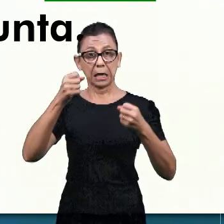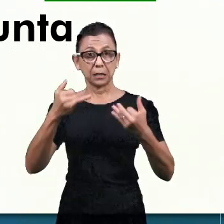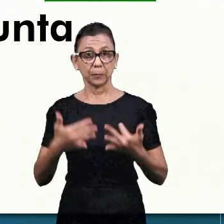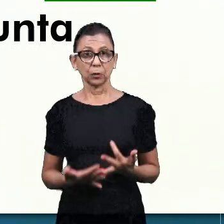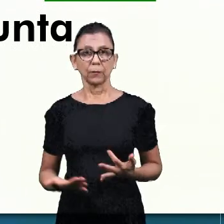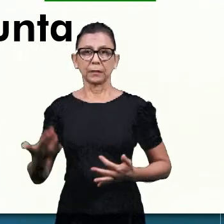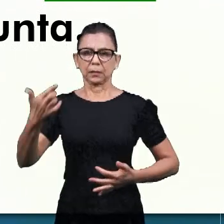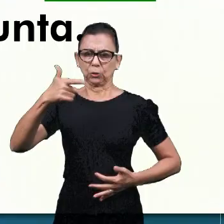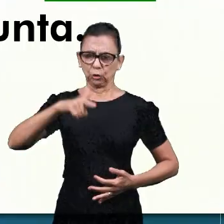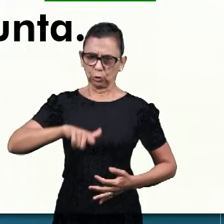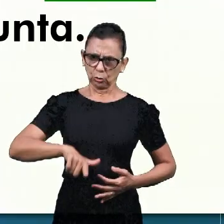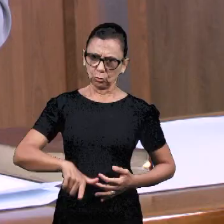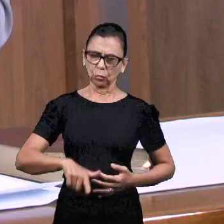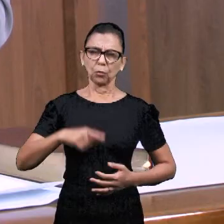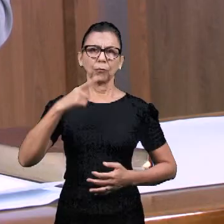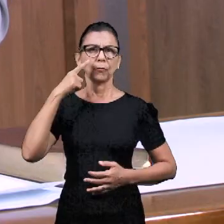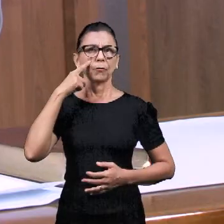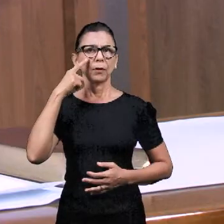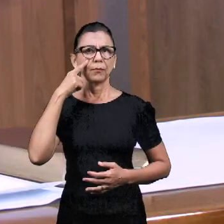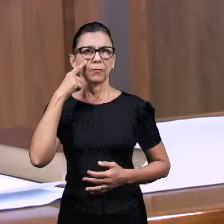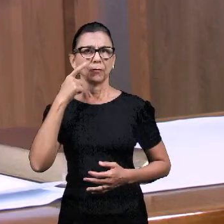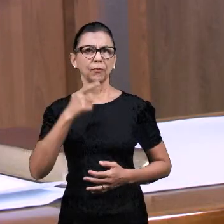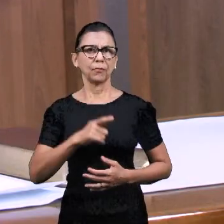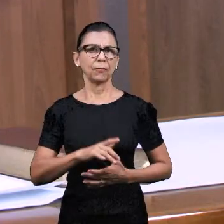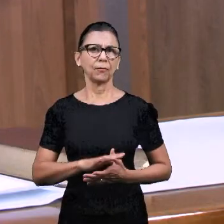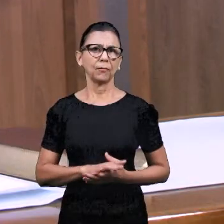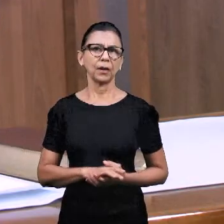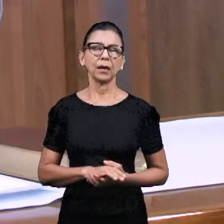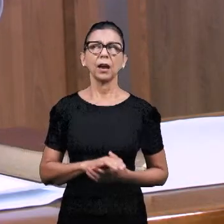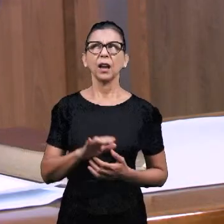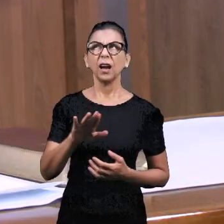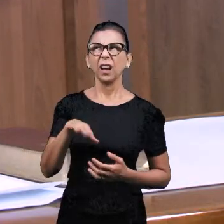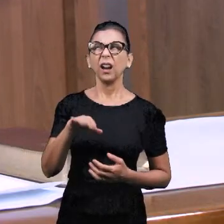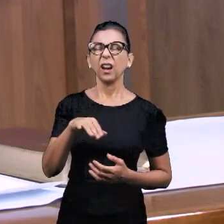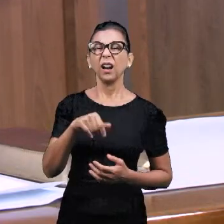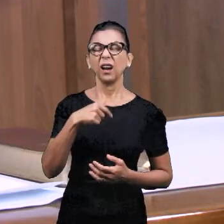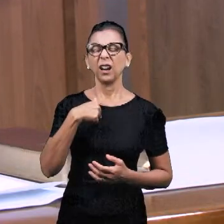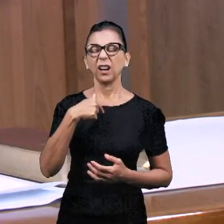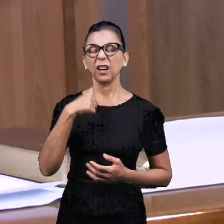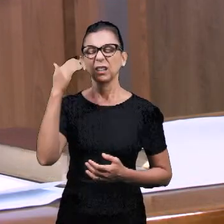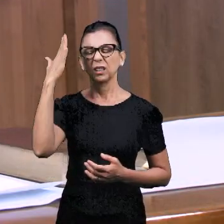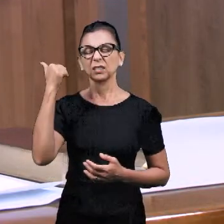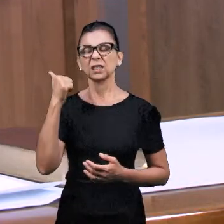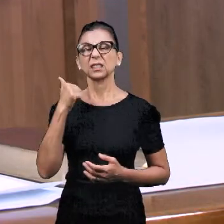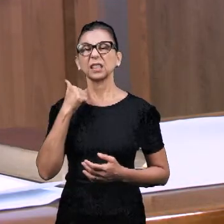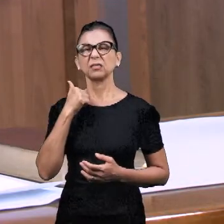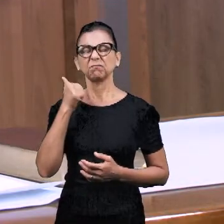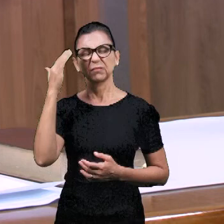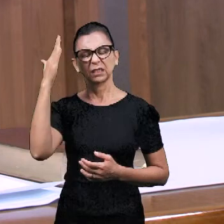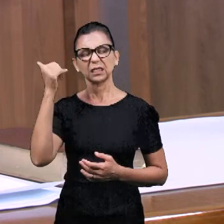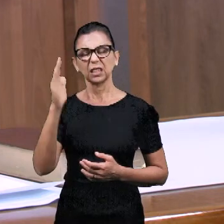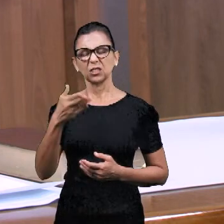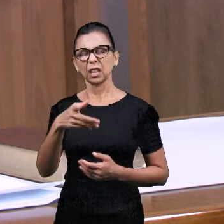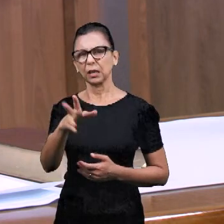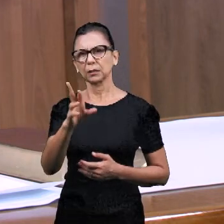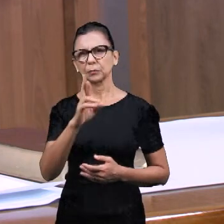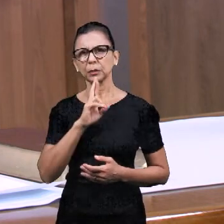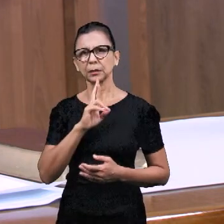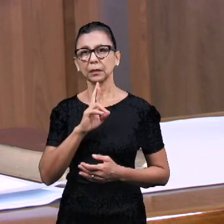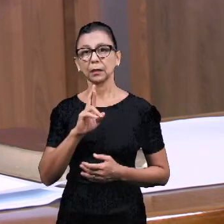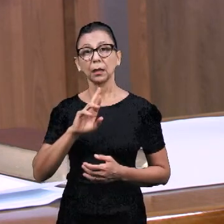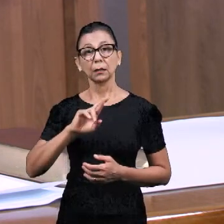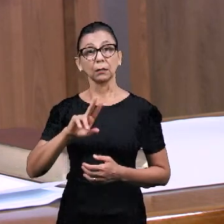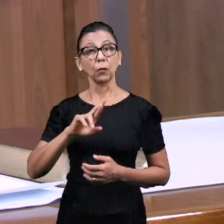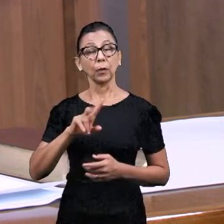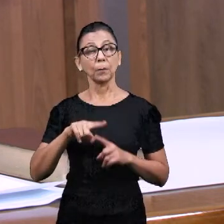a déjà dit concernant de ne pas répondre seulement à partir de la connaissance, mais